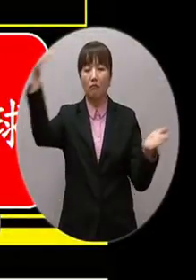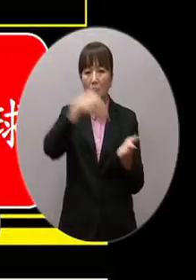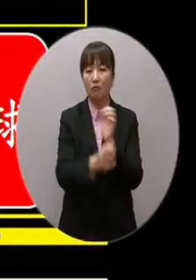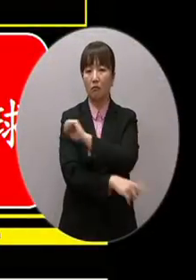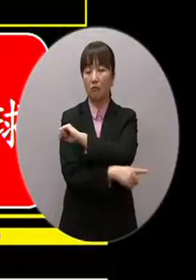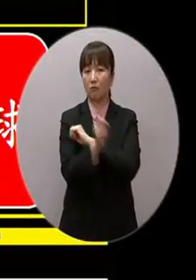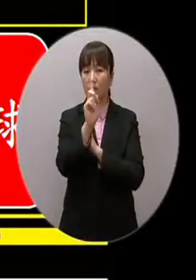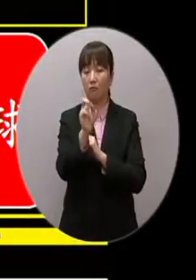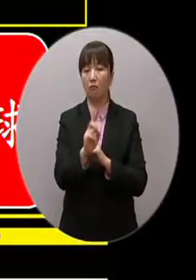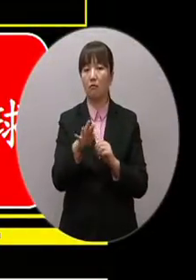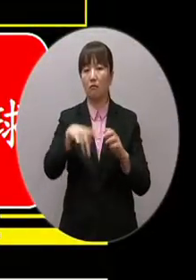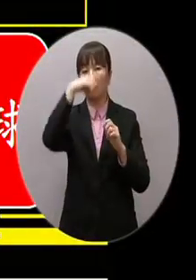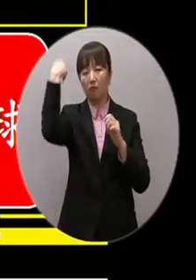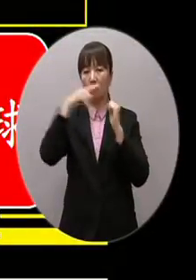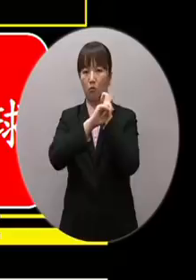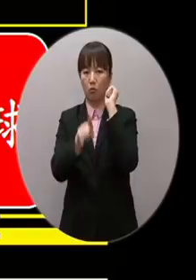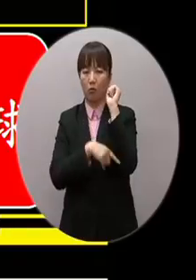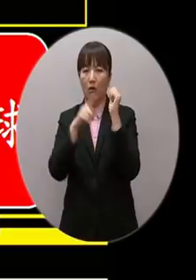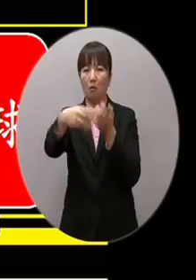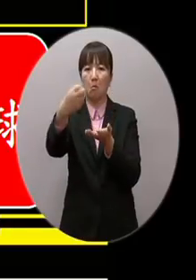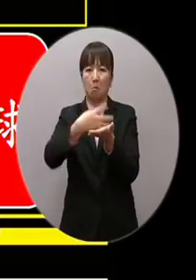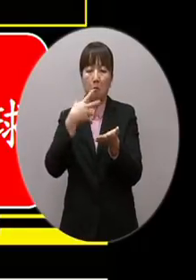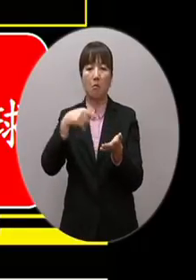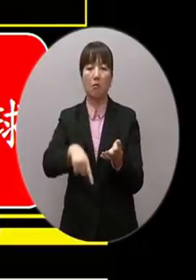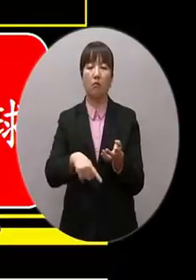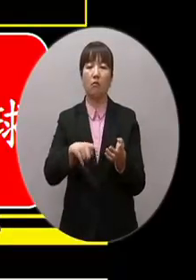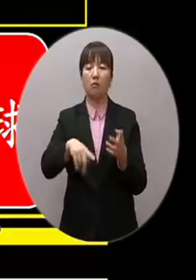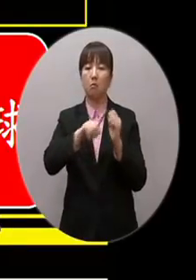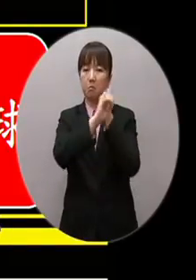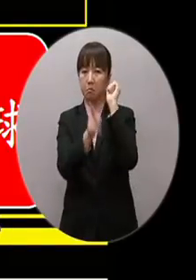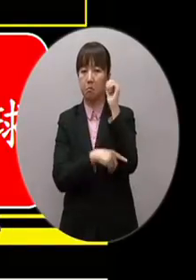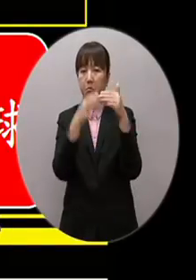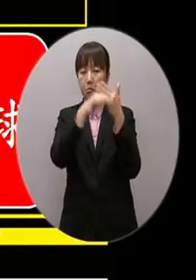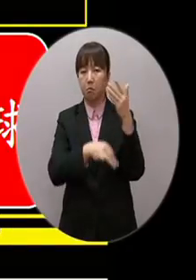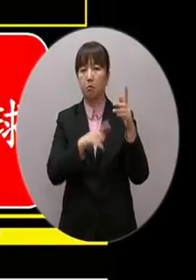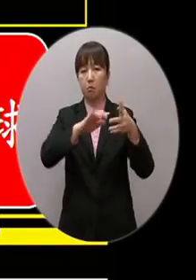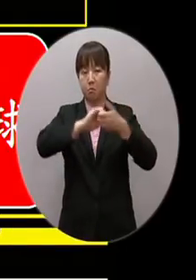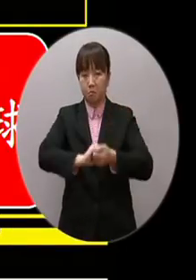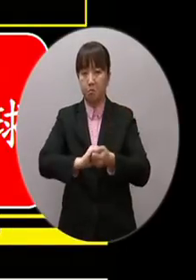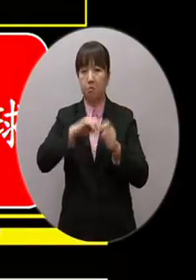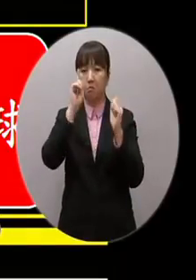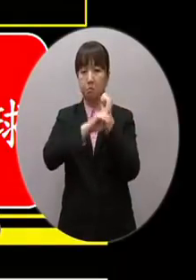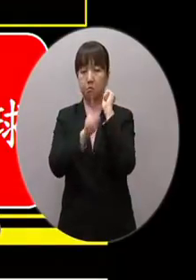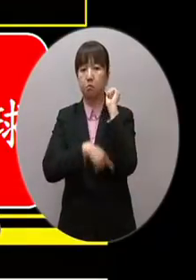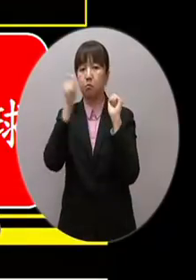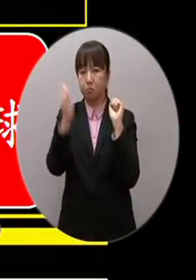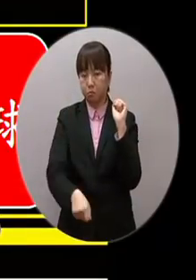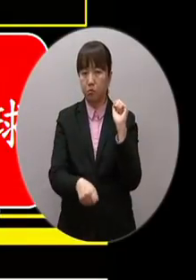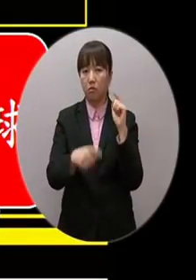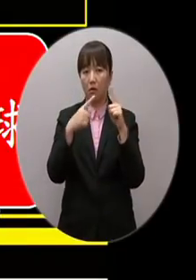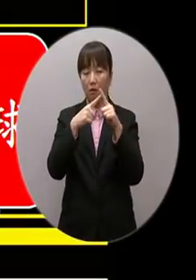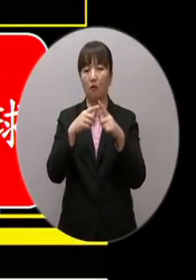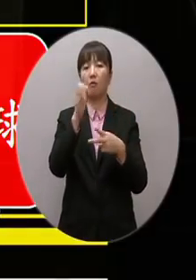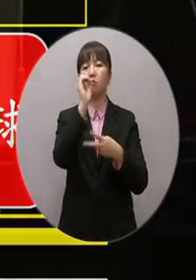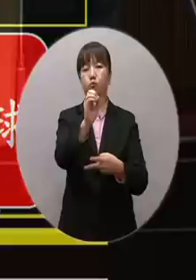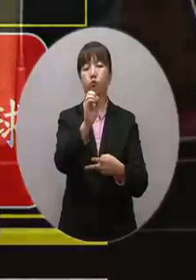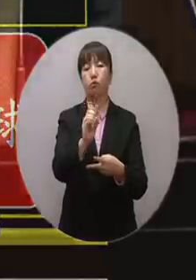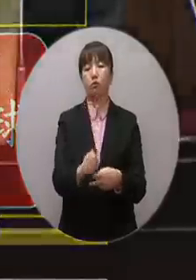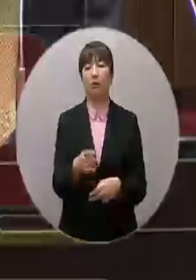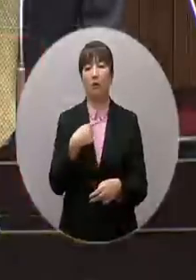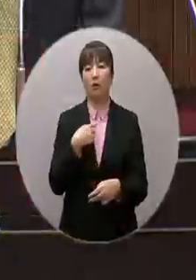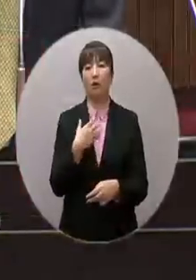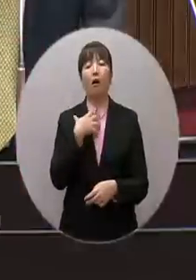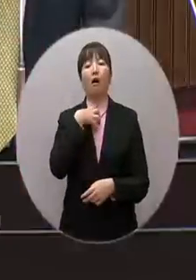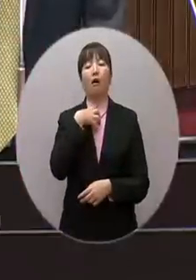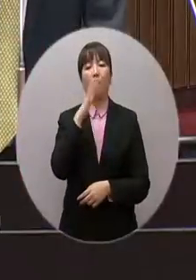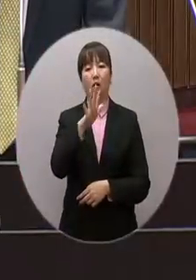呢，司法院告诉我说，依照这个法条定罪的、有判决的是零件。我非常的